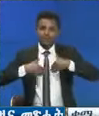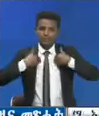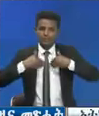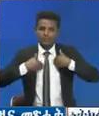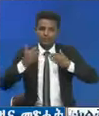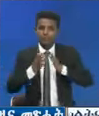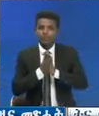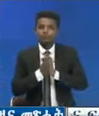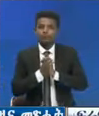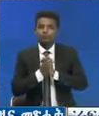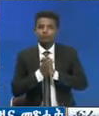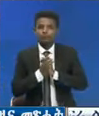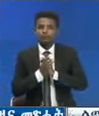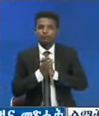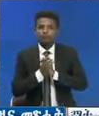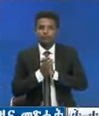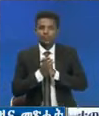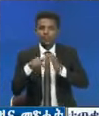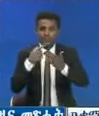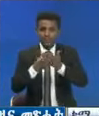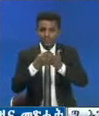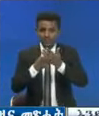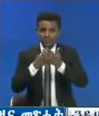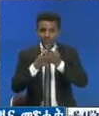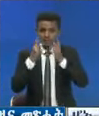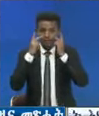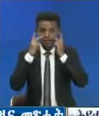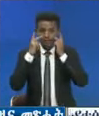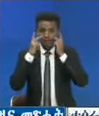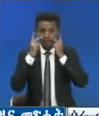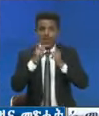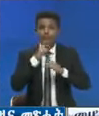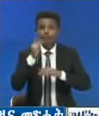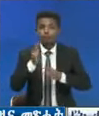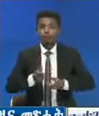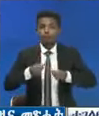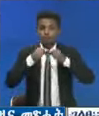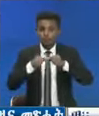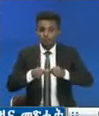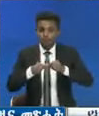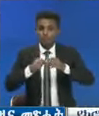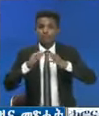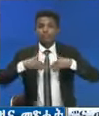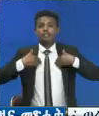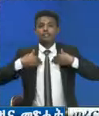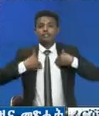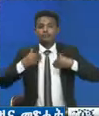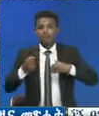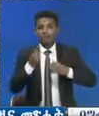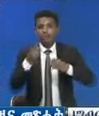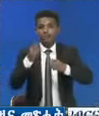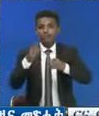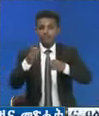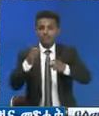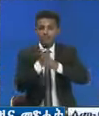ተቤሶ ጥቄ እዚሁ ነው ሙሉ። እዚህ እሱን ለማያስ ራሱ እሱን ታላይ ቡል እኔ ራሱ ደስተኛ አይደለም። እሱን አይቼ ቡል ነው ደስተኛ። ተፈጥሮን